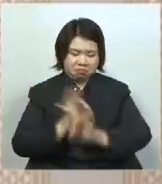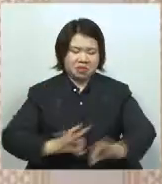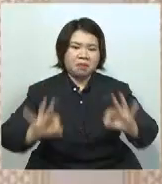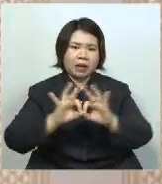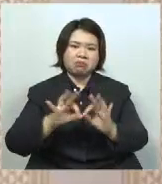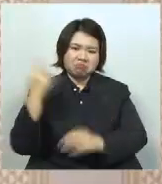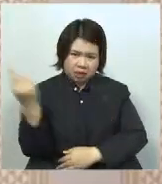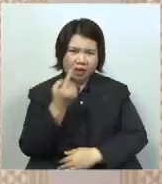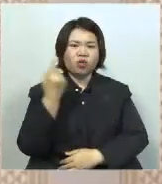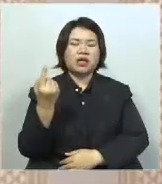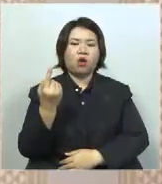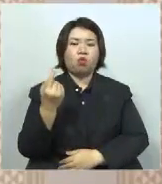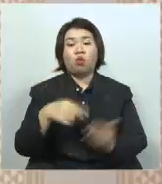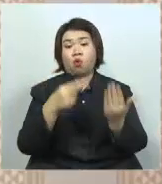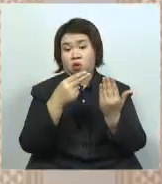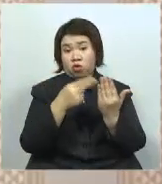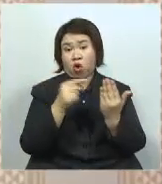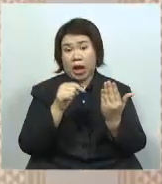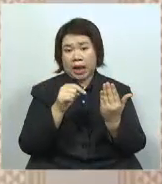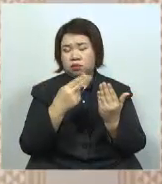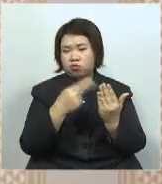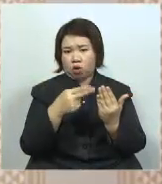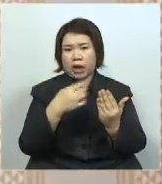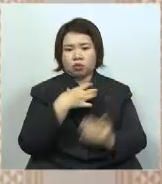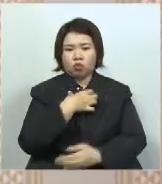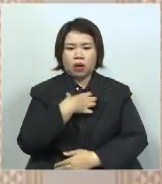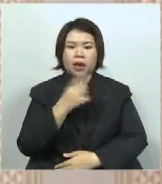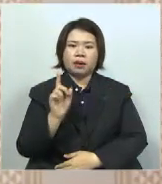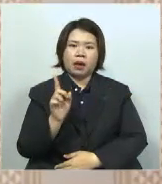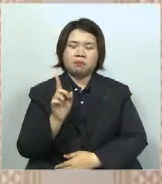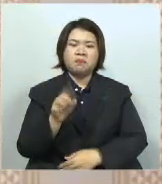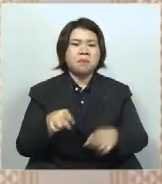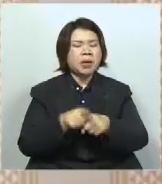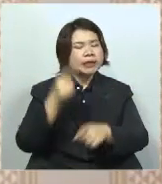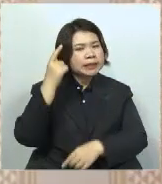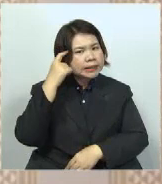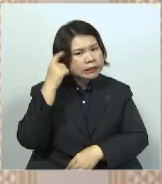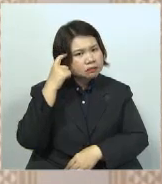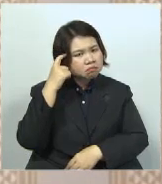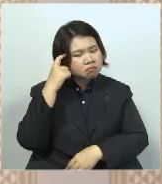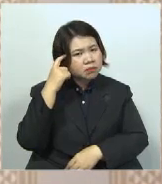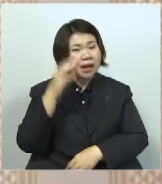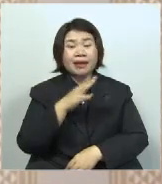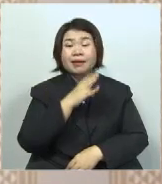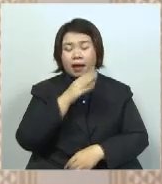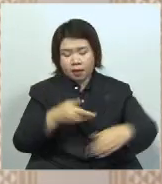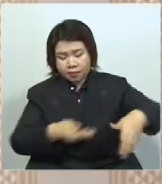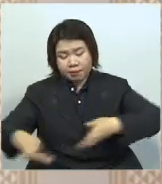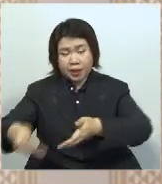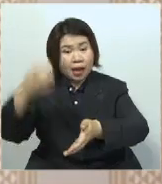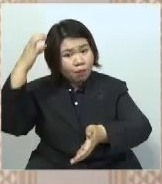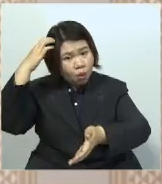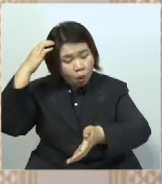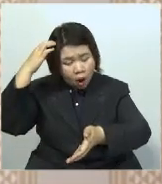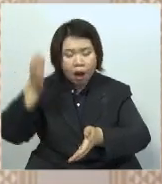คะเราต้องการสร้างมูลค่าเพิ่มในการท่องเที่ยวริมแม่น้ำโขงซึ่ง